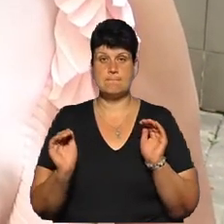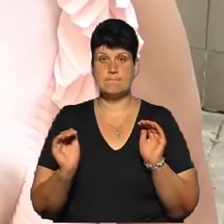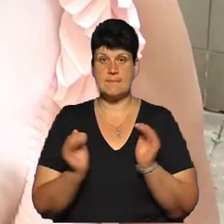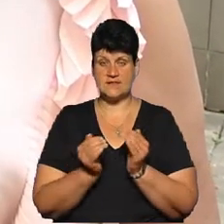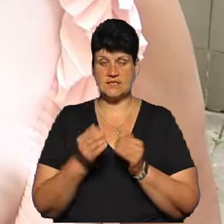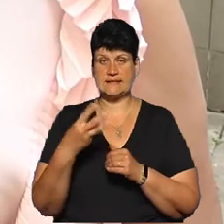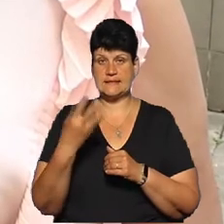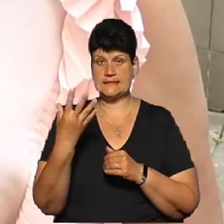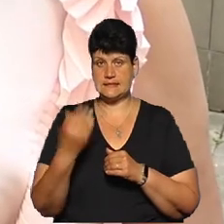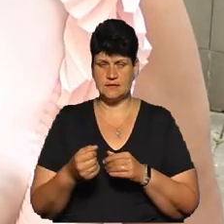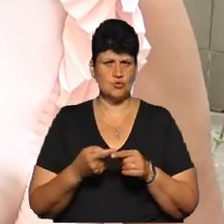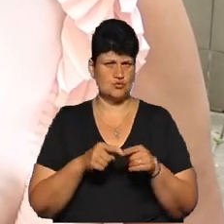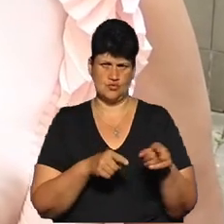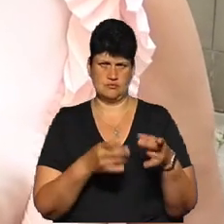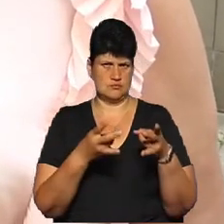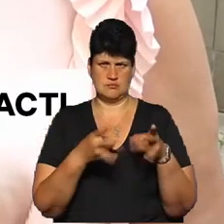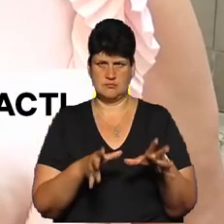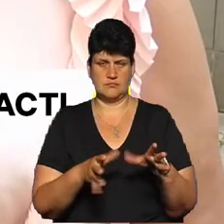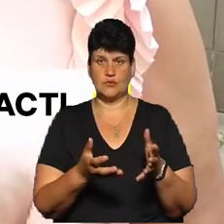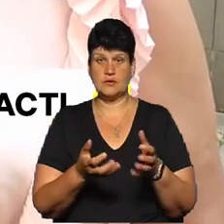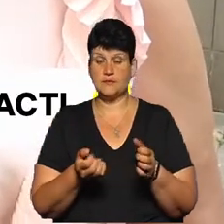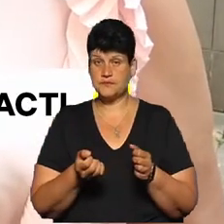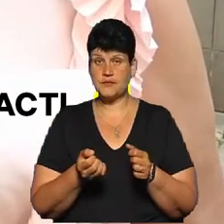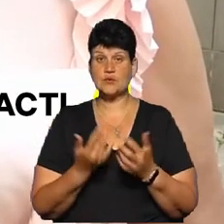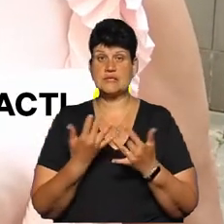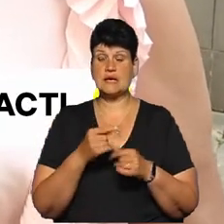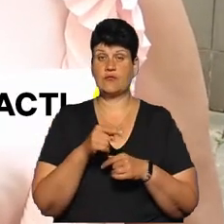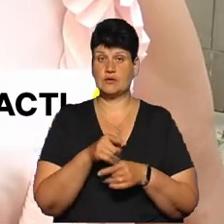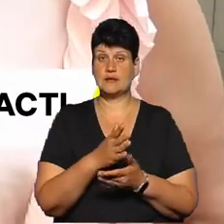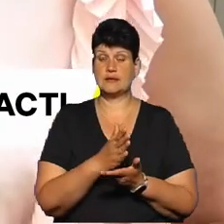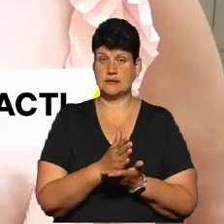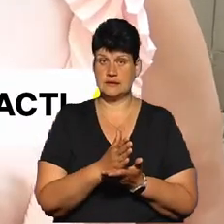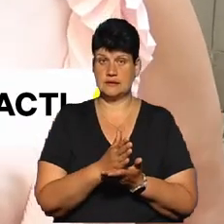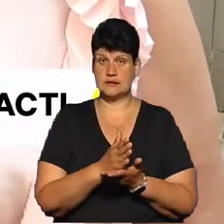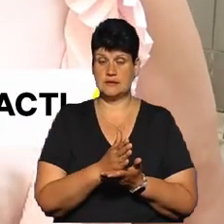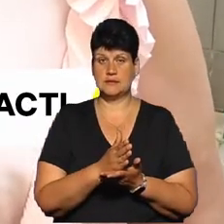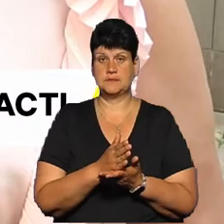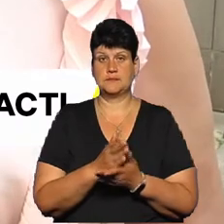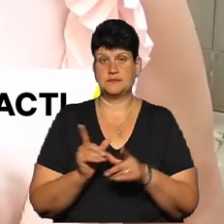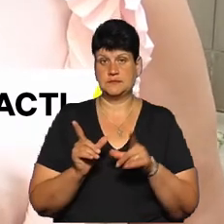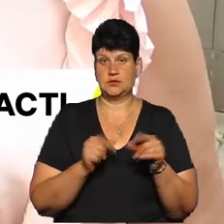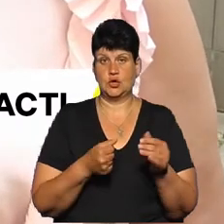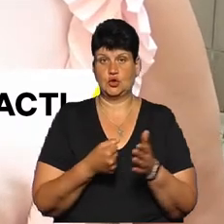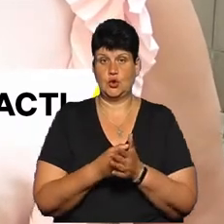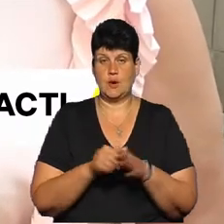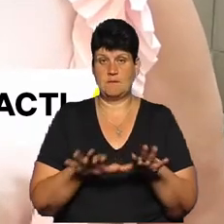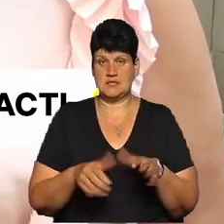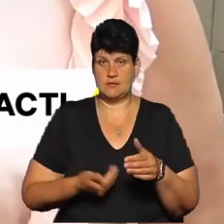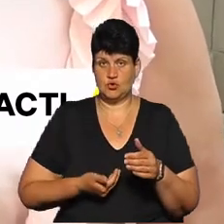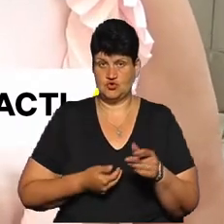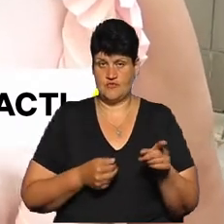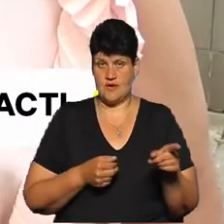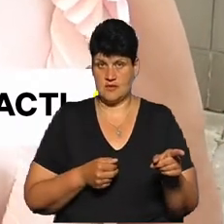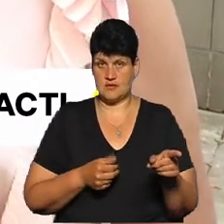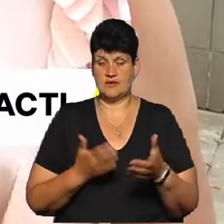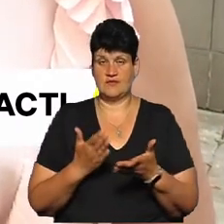то такого не потрібно нічого отримувати, оскільки вона перебуває до свого місця проживання там, де вона перебуває на